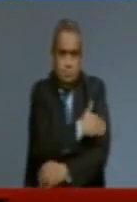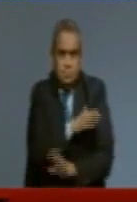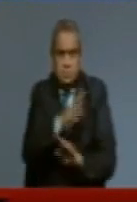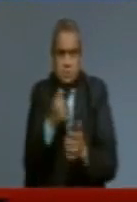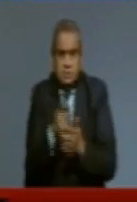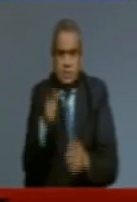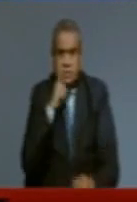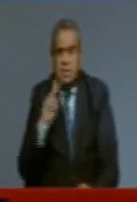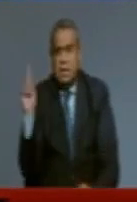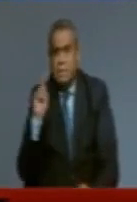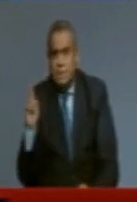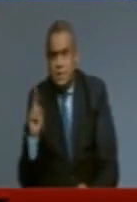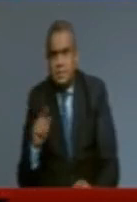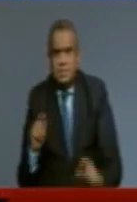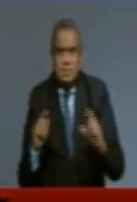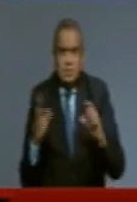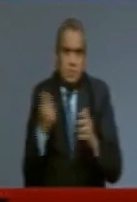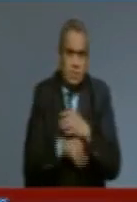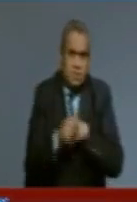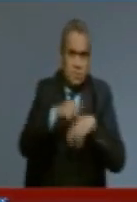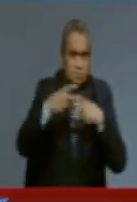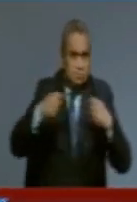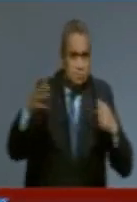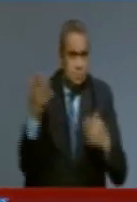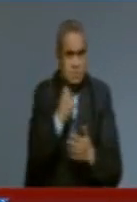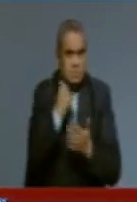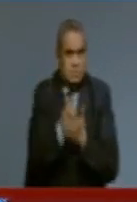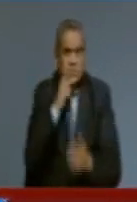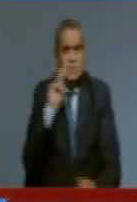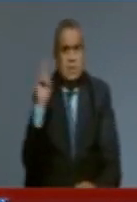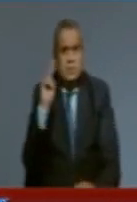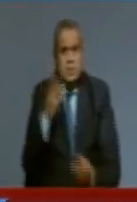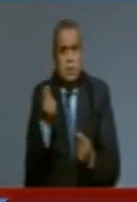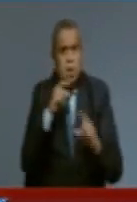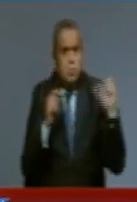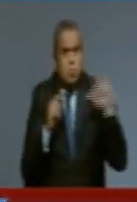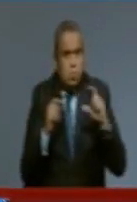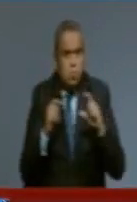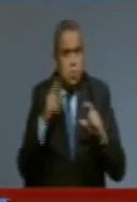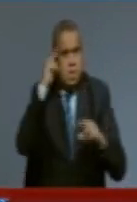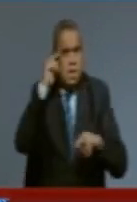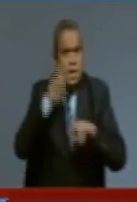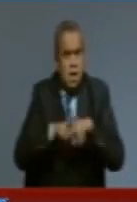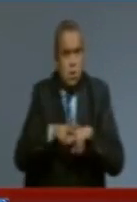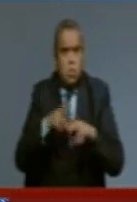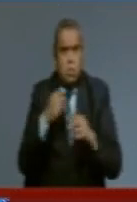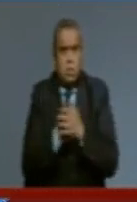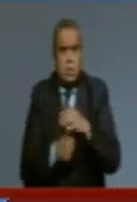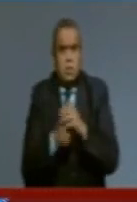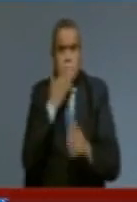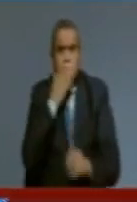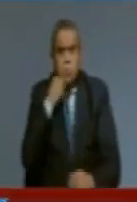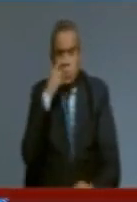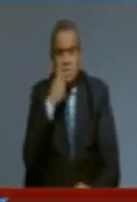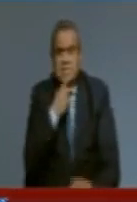المسيحية الأرثوذكسية والكاثوليك والبروتستانت والمسلمين واليهود والبوذيين. إننا لا